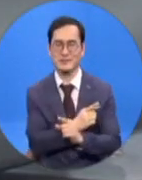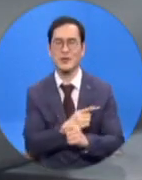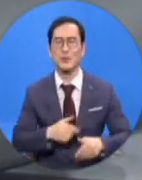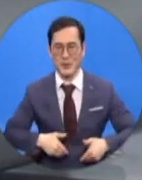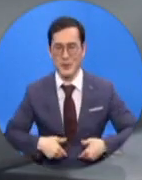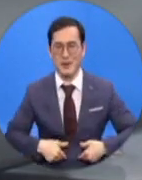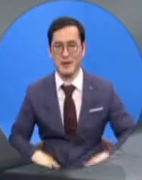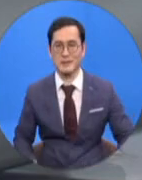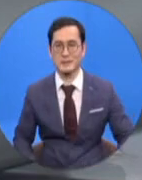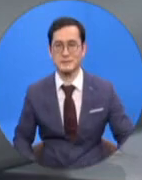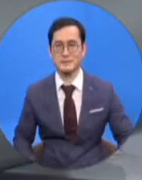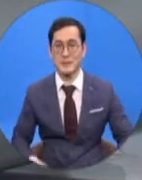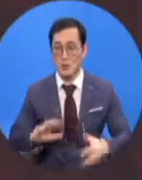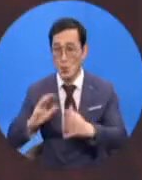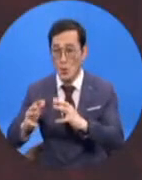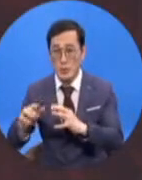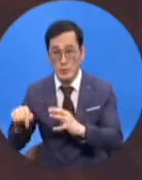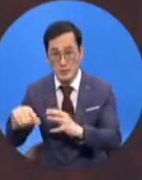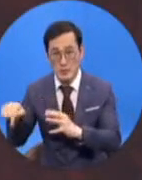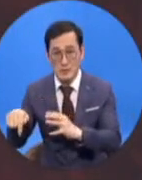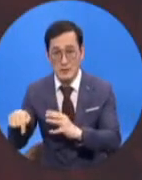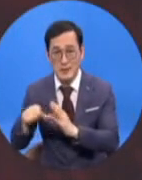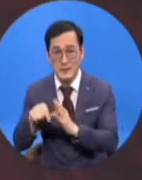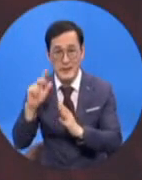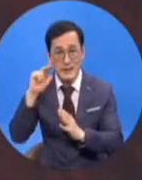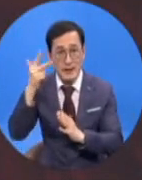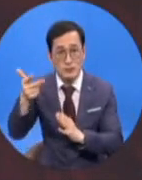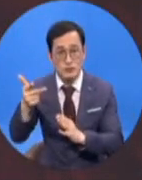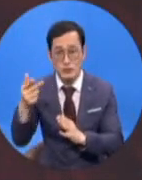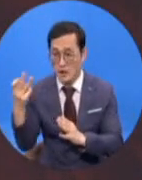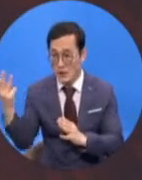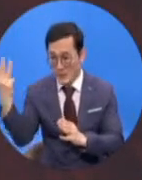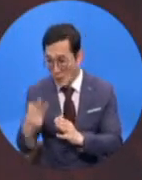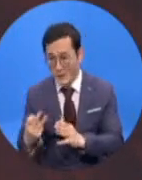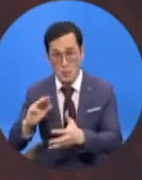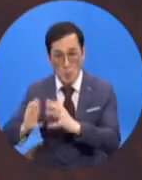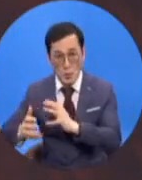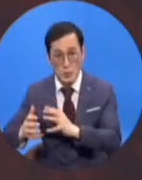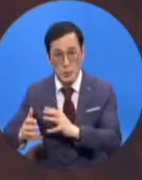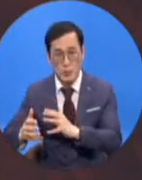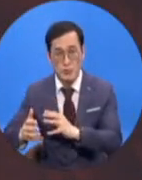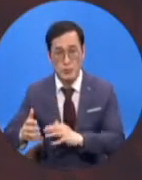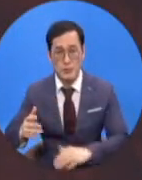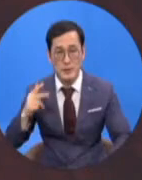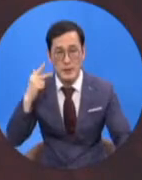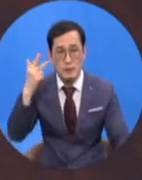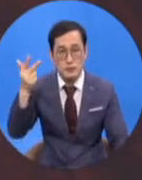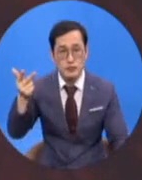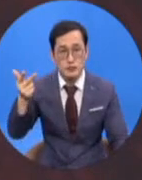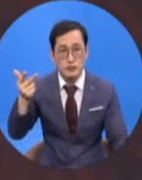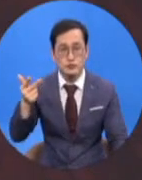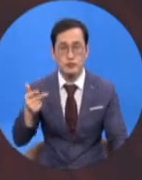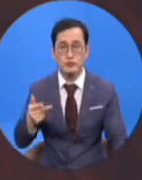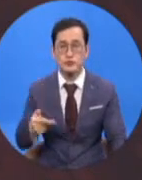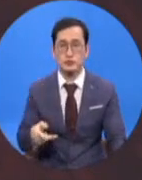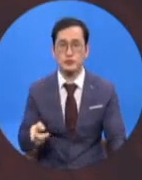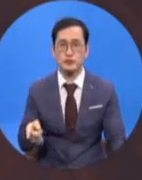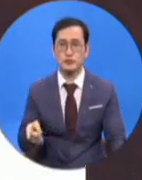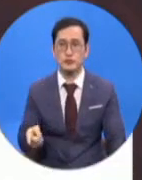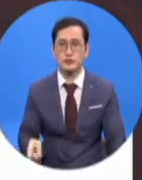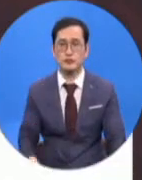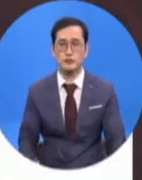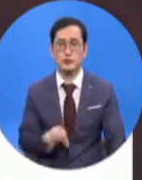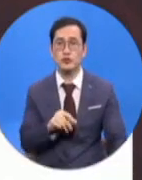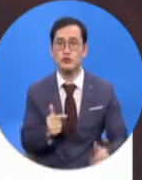어떤 시각으로 보는 분들이 있냐면 다음 줍니다 4 다음주에 요 원래 윤서가 유저 총장 기억할지 모르겠지만 언제까지